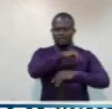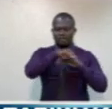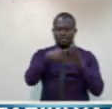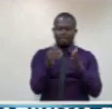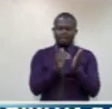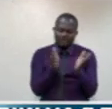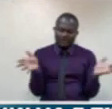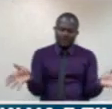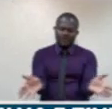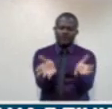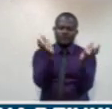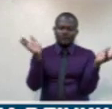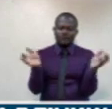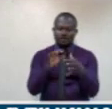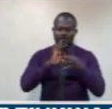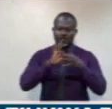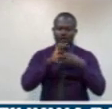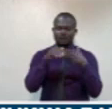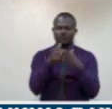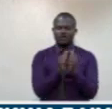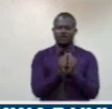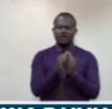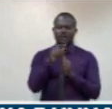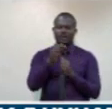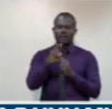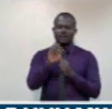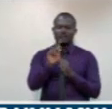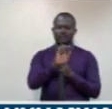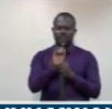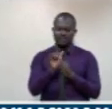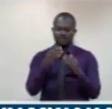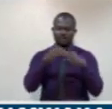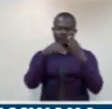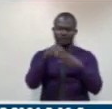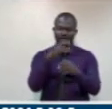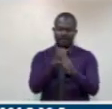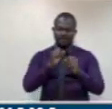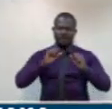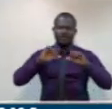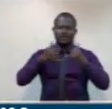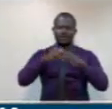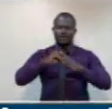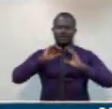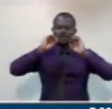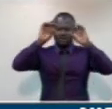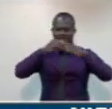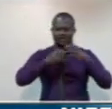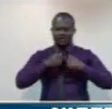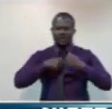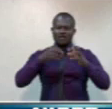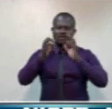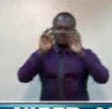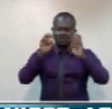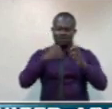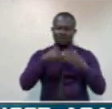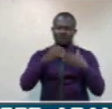ndetse budushishikariza no kubana Karekezi Leandre umuyobozi w'ishyirahamwe ry'umukino wa volleyball mu Rwanda ashimangira